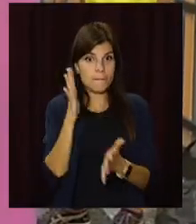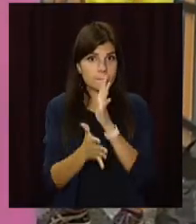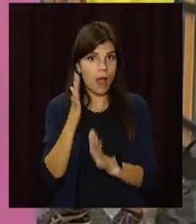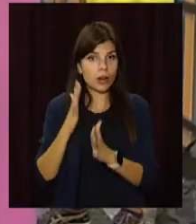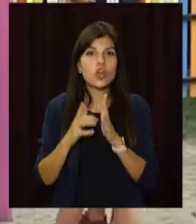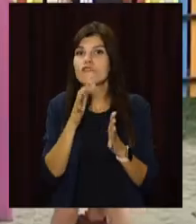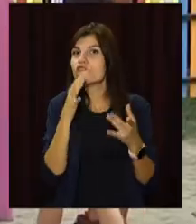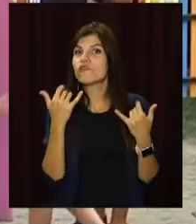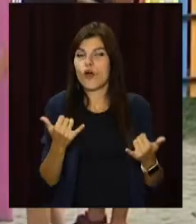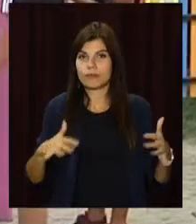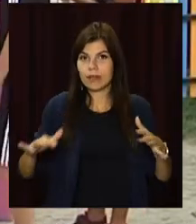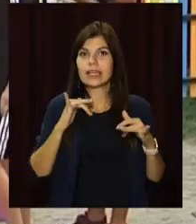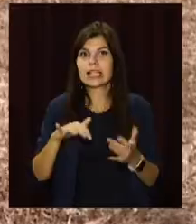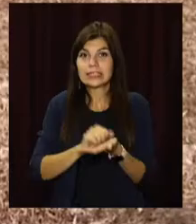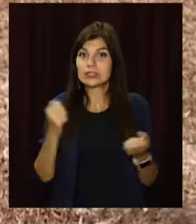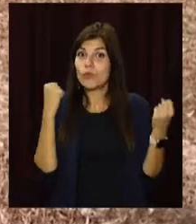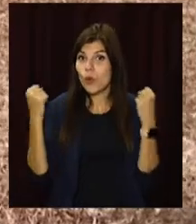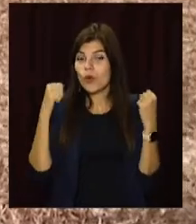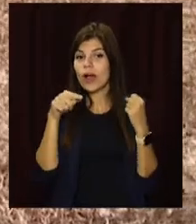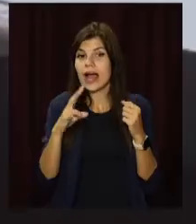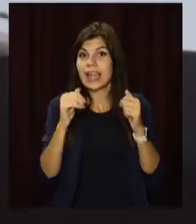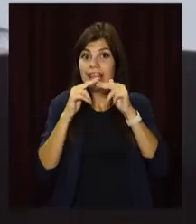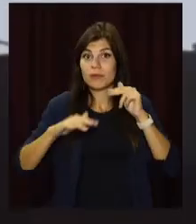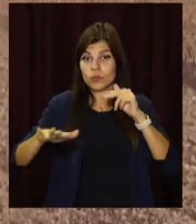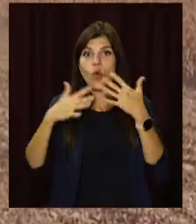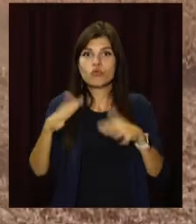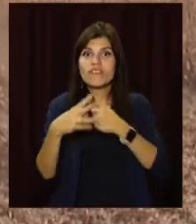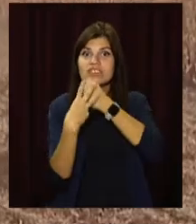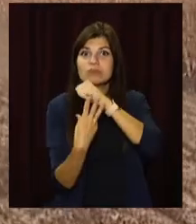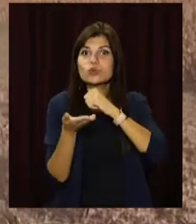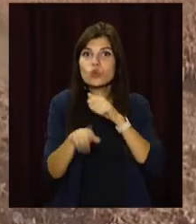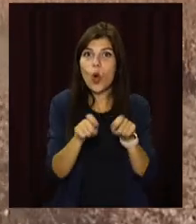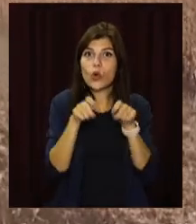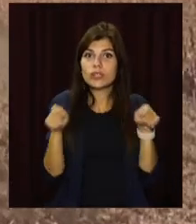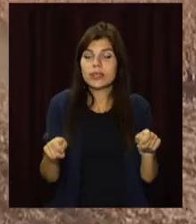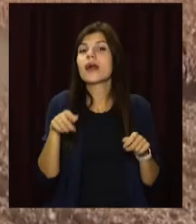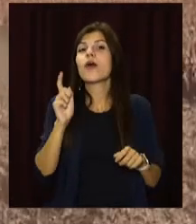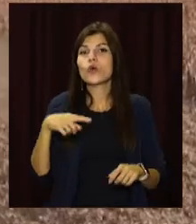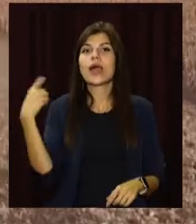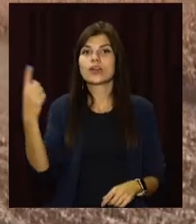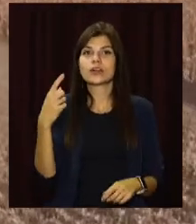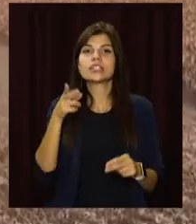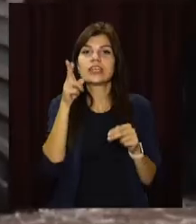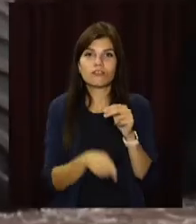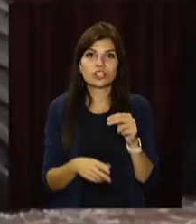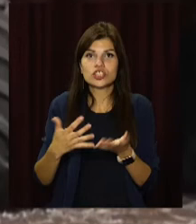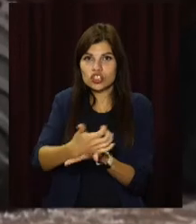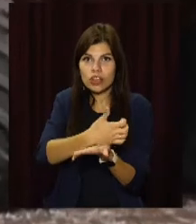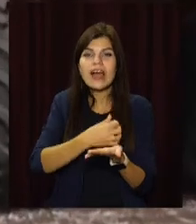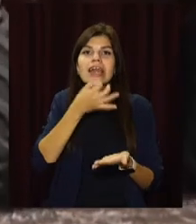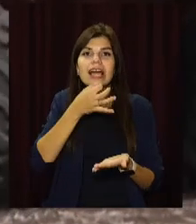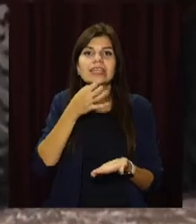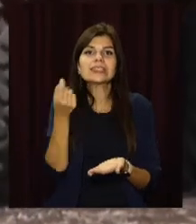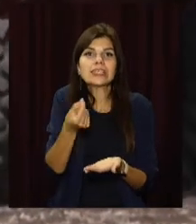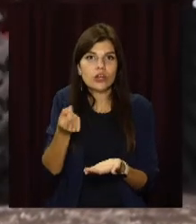Це сучасна локація для занять спортом. Їх на Дніпропетровщині вже 18. Тим часом у регіоні завершилися жнива